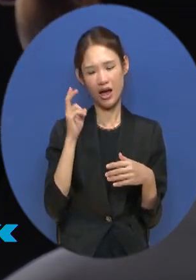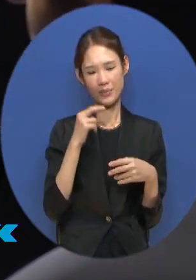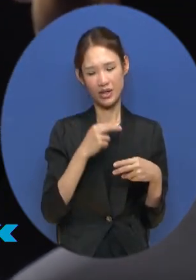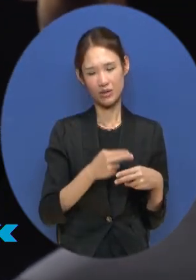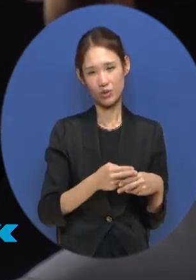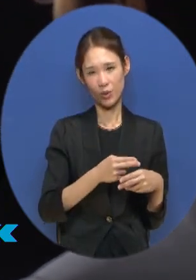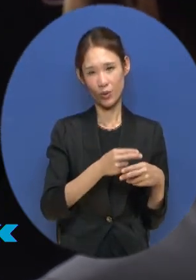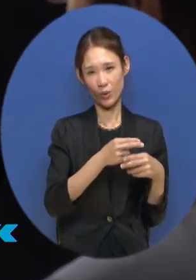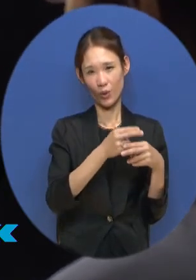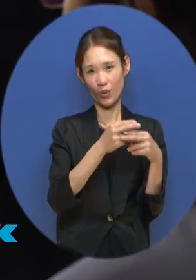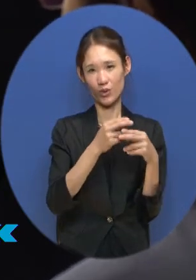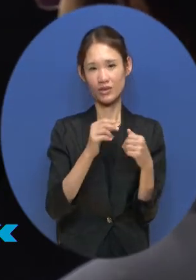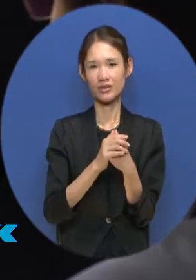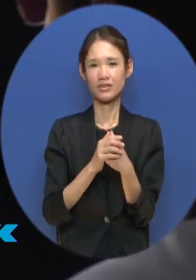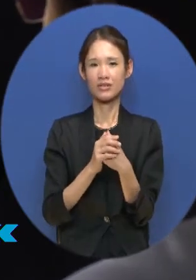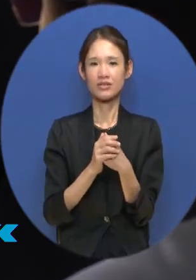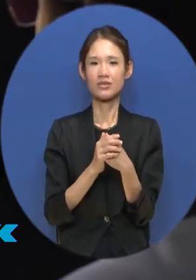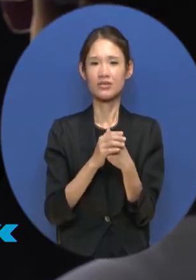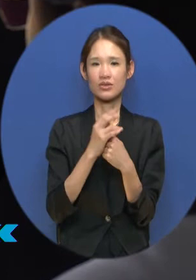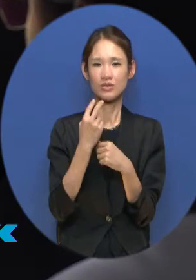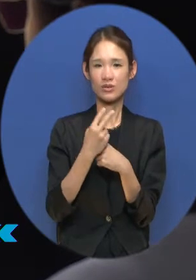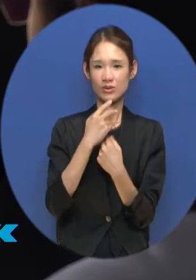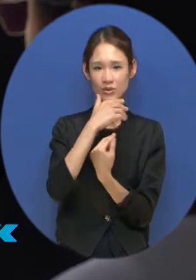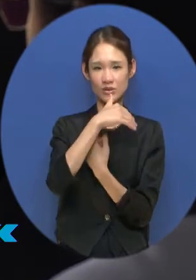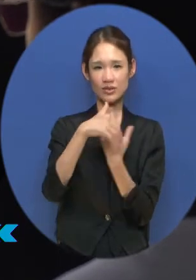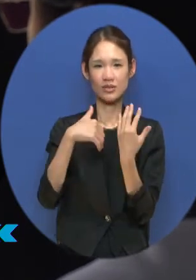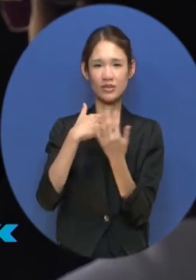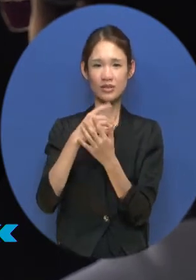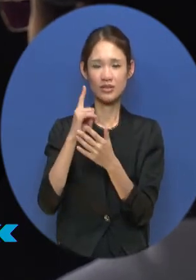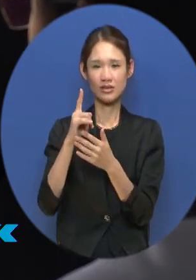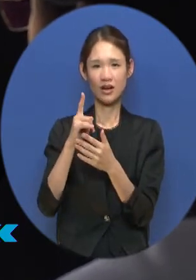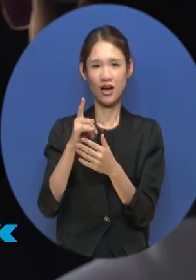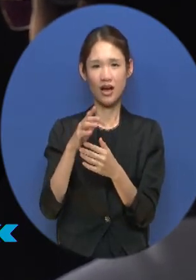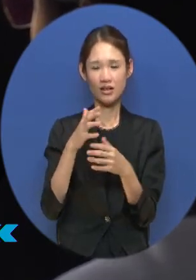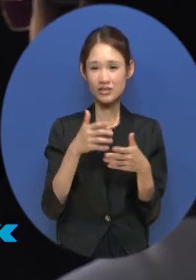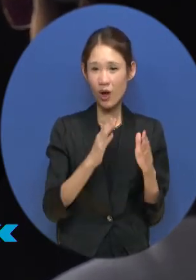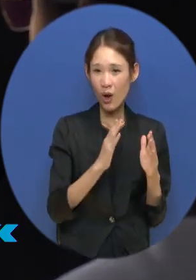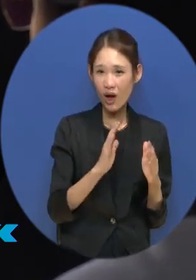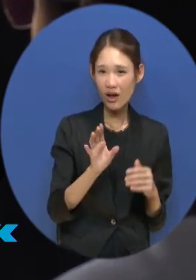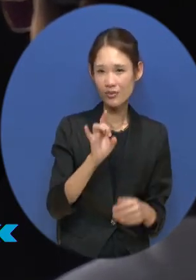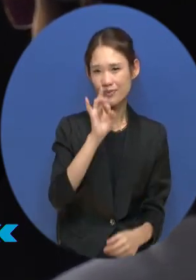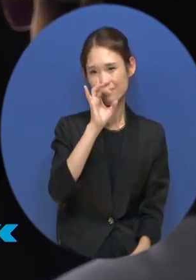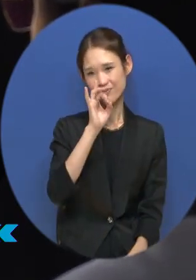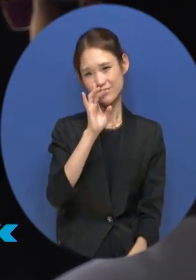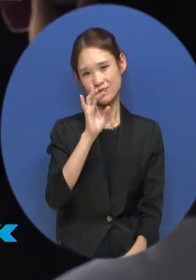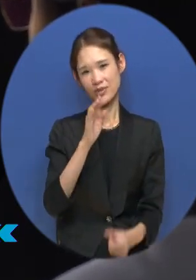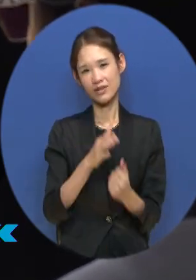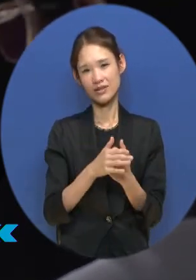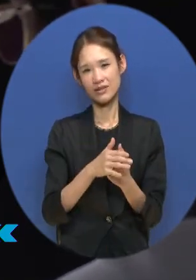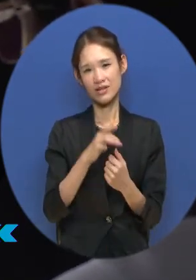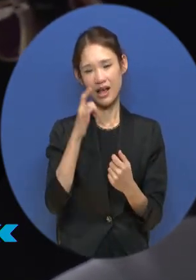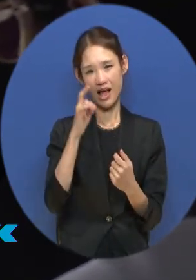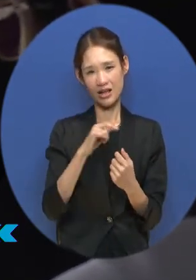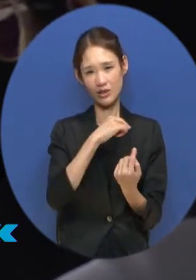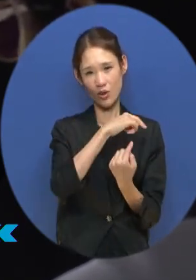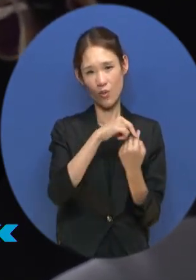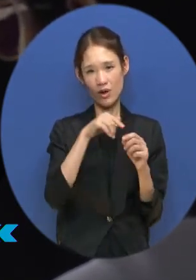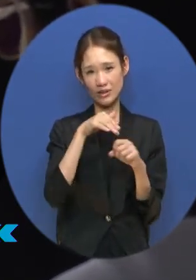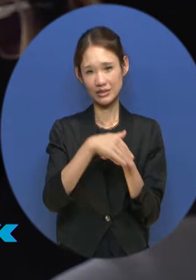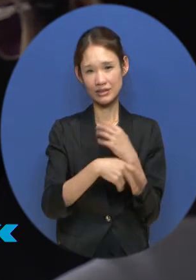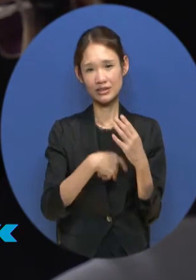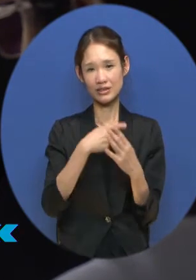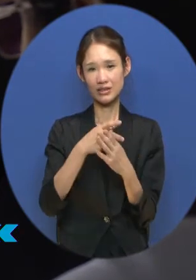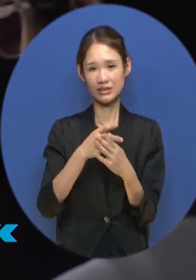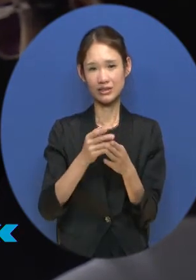농축이 되고 그래서 공기 정화 장치 하나 가지고는 될 것 같지가 않고요. 예. 그게 이제 강제 환기식